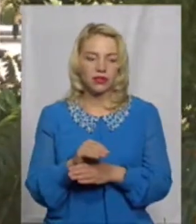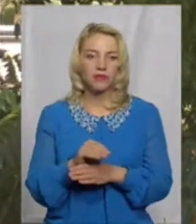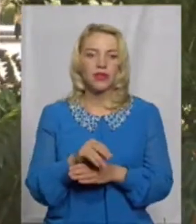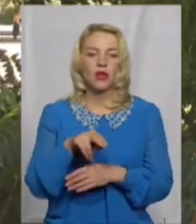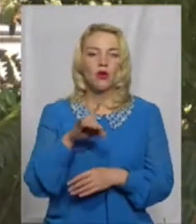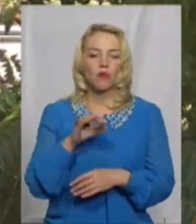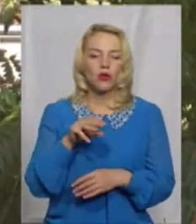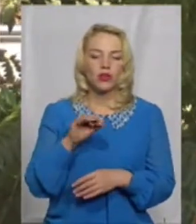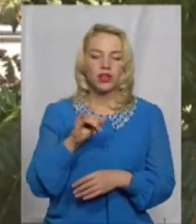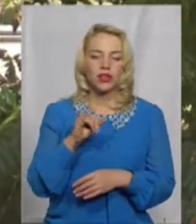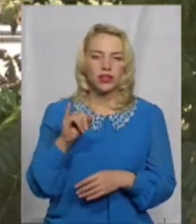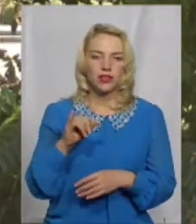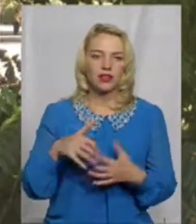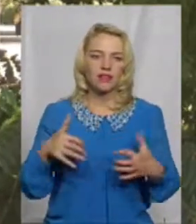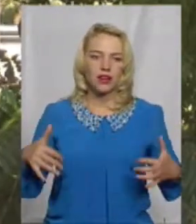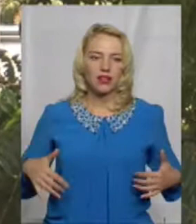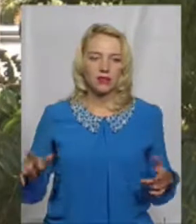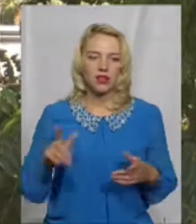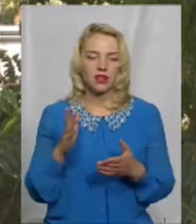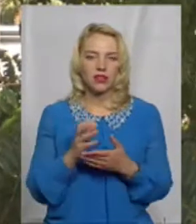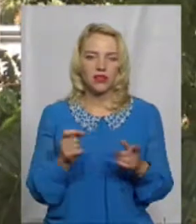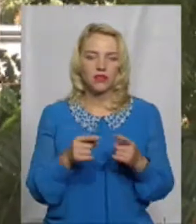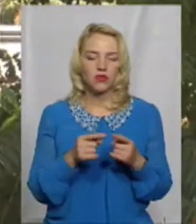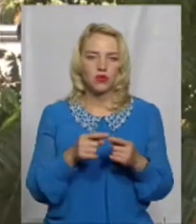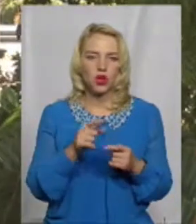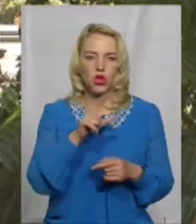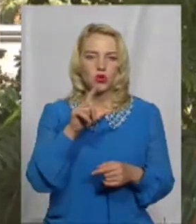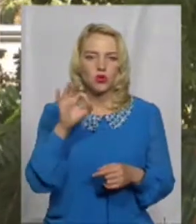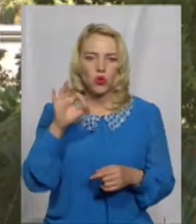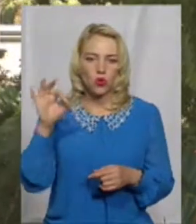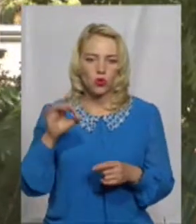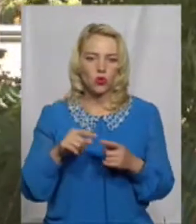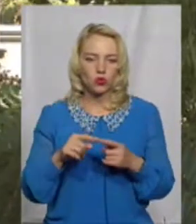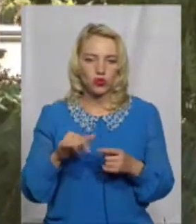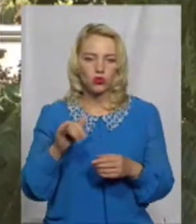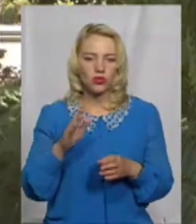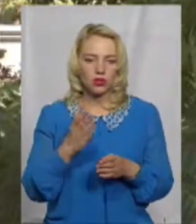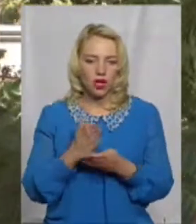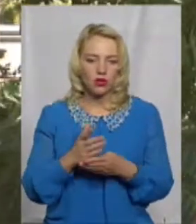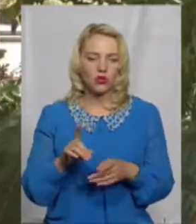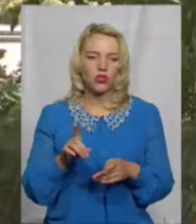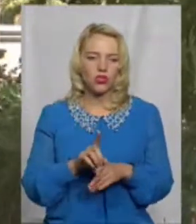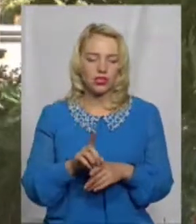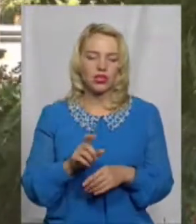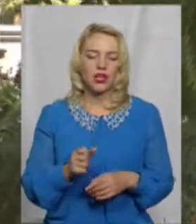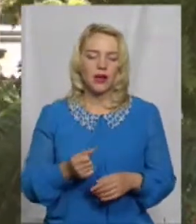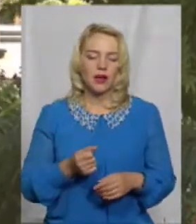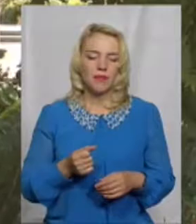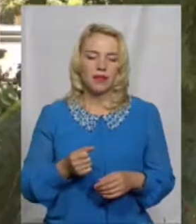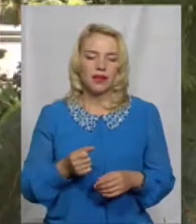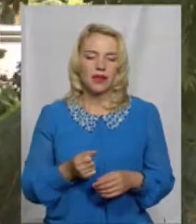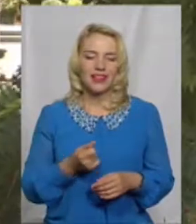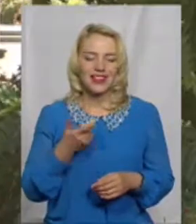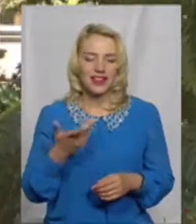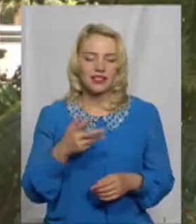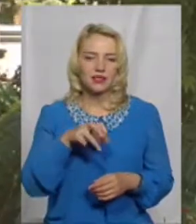протеїну тваринам, які знаходяться в зоокуточку. Є певна кількість мікро-макроелементів і вітамінів,